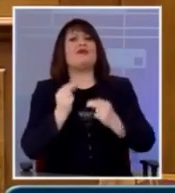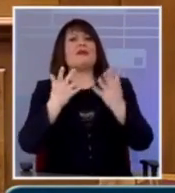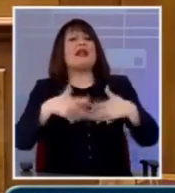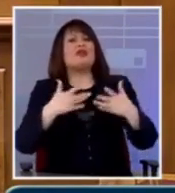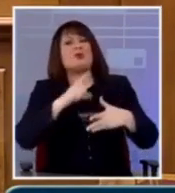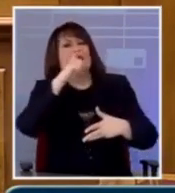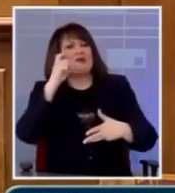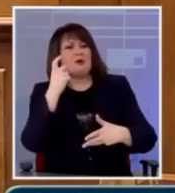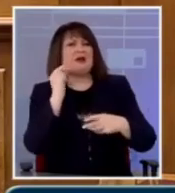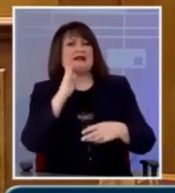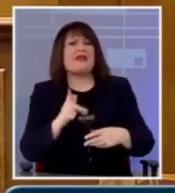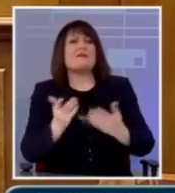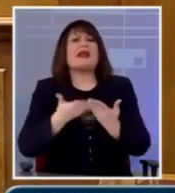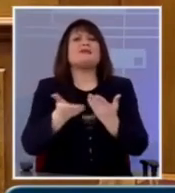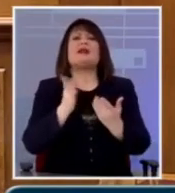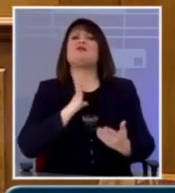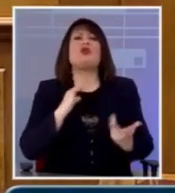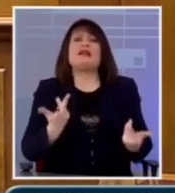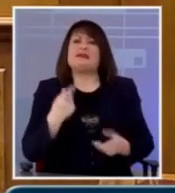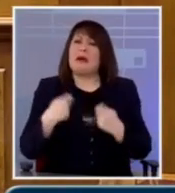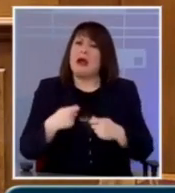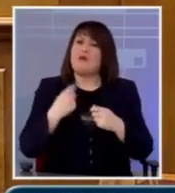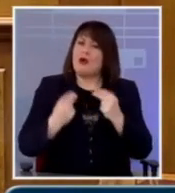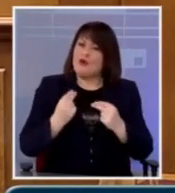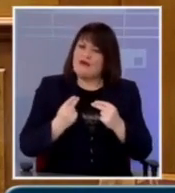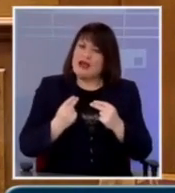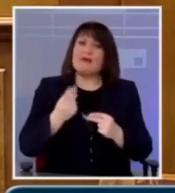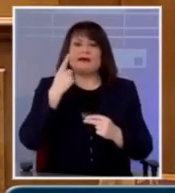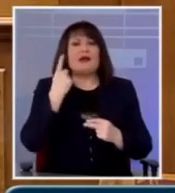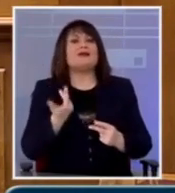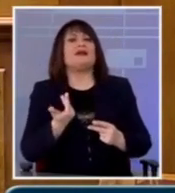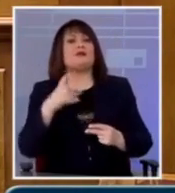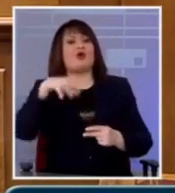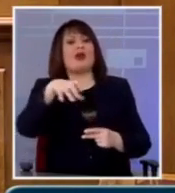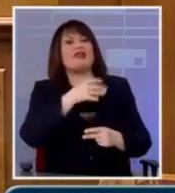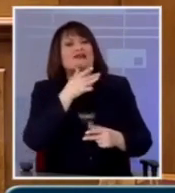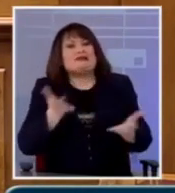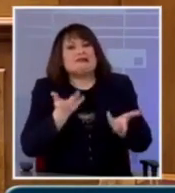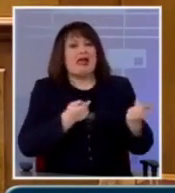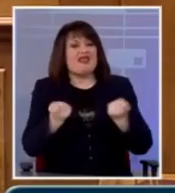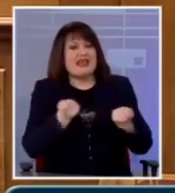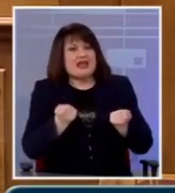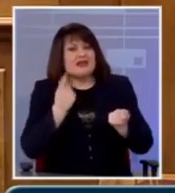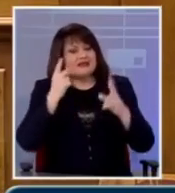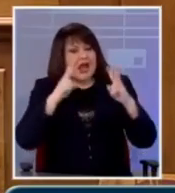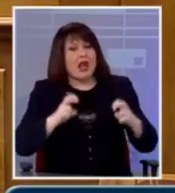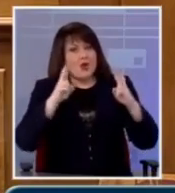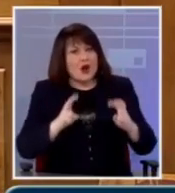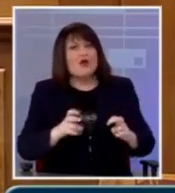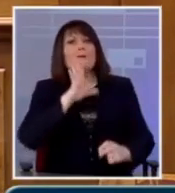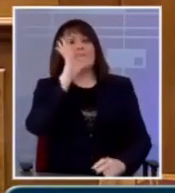δυσλειτουργιών στην καθημερινή εξυπηρέτηση των πολιτών, να ελέγχεται η κακοδιοίκηση των μονάδων και να εξελιχθούν σε ένα